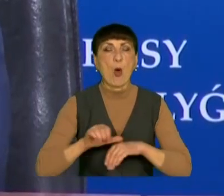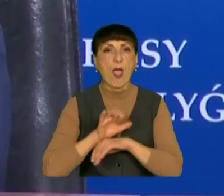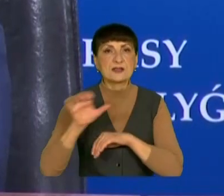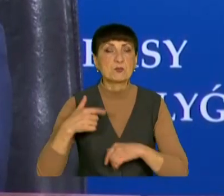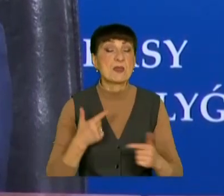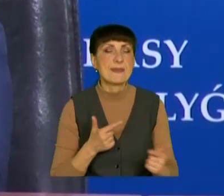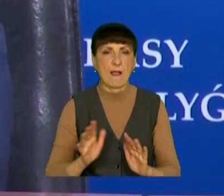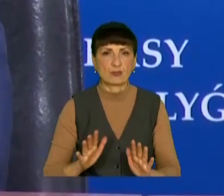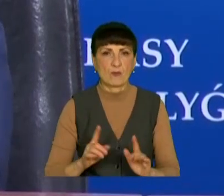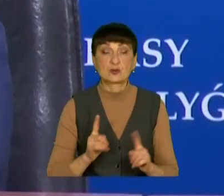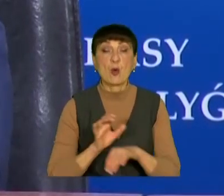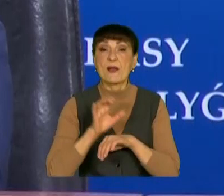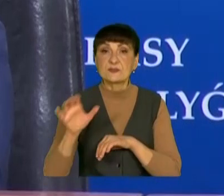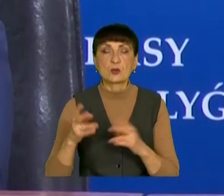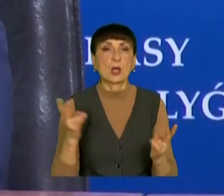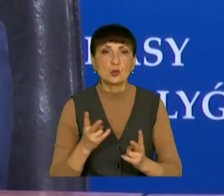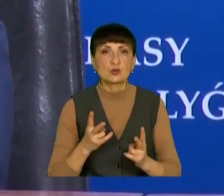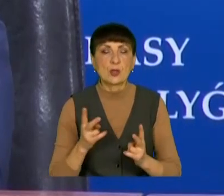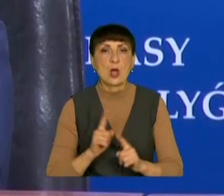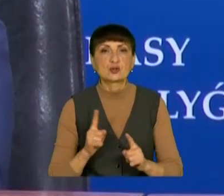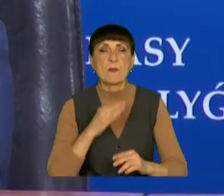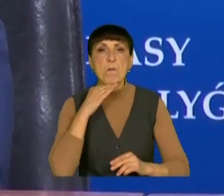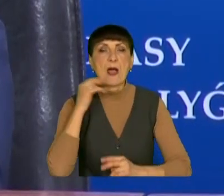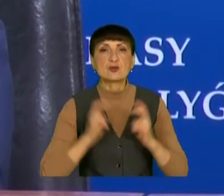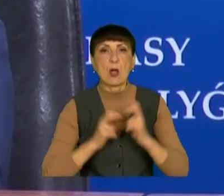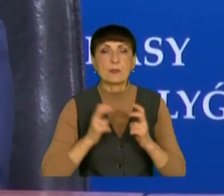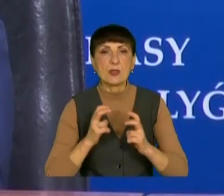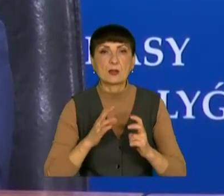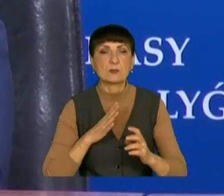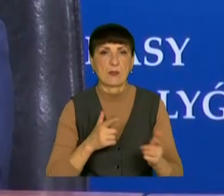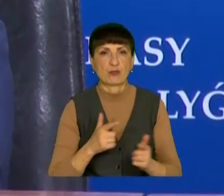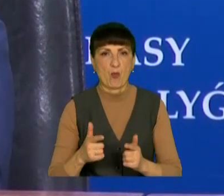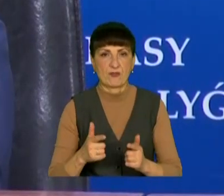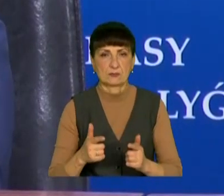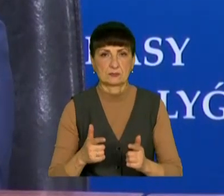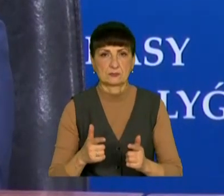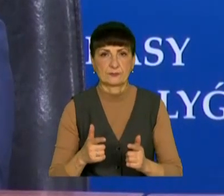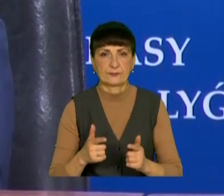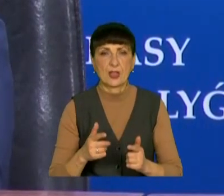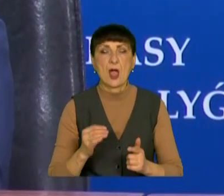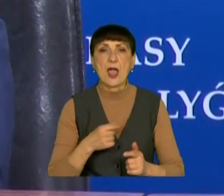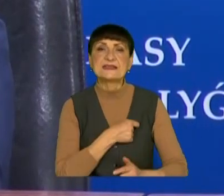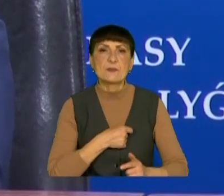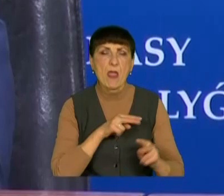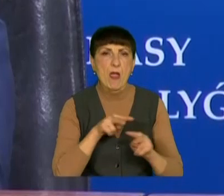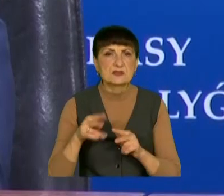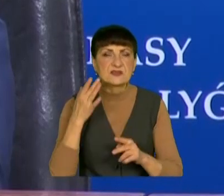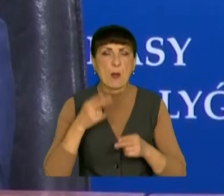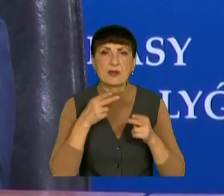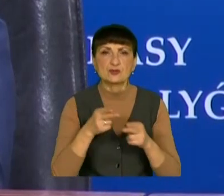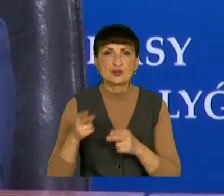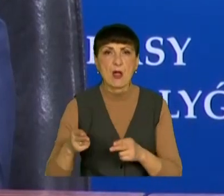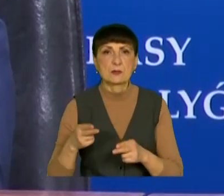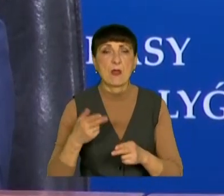готовы, потому что, чтобы экспортировать, надо, чтобы мясокомбинат был в реестре экспортеров. Инспекция должна выезжать сюда, куда мы